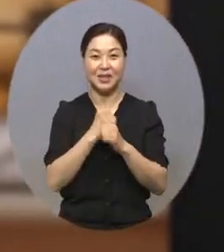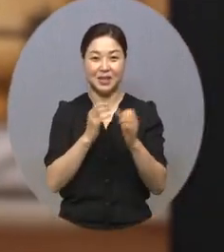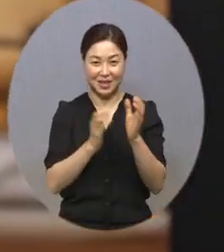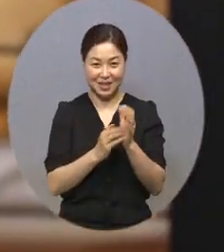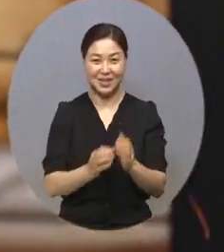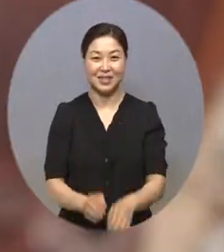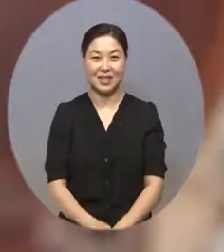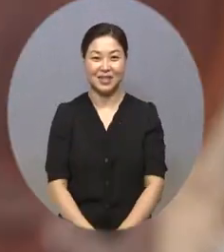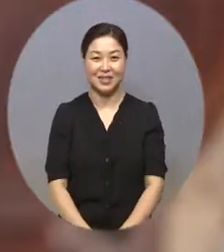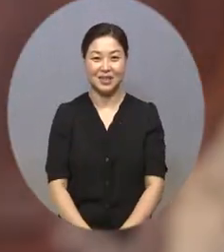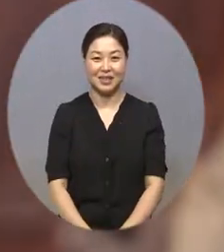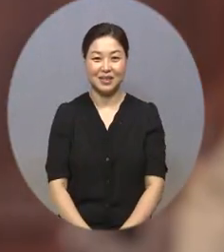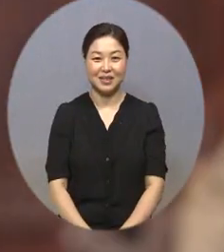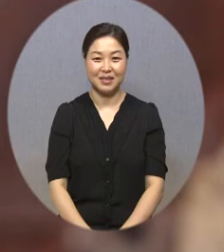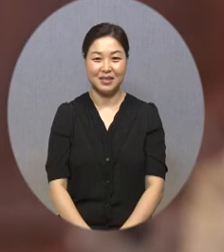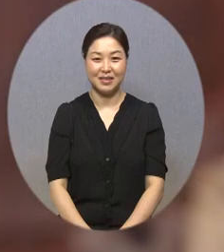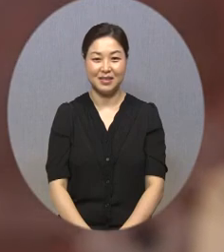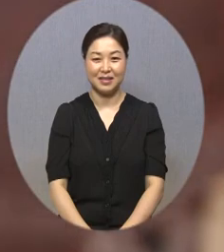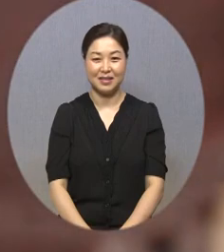도움이 되요